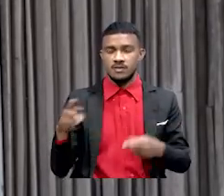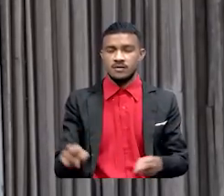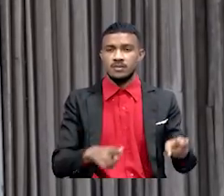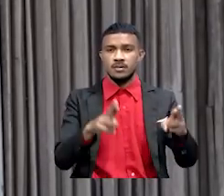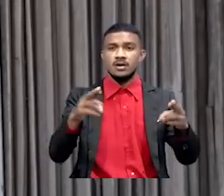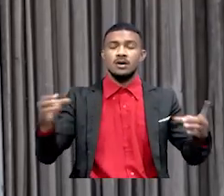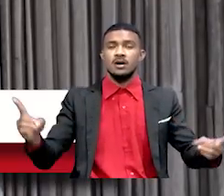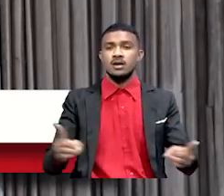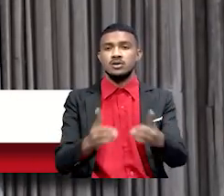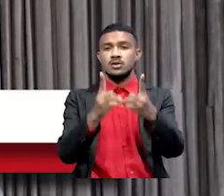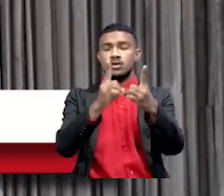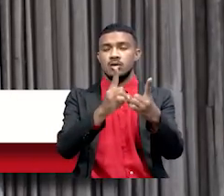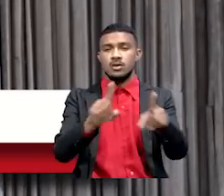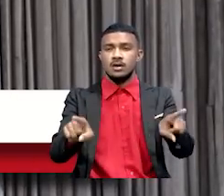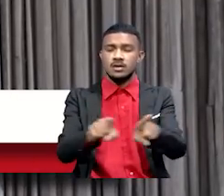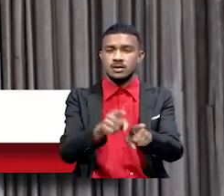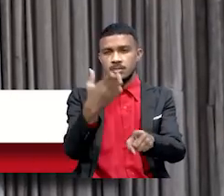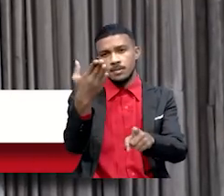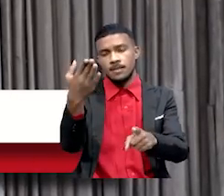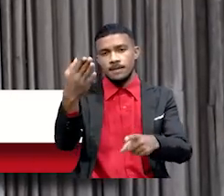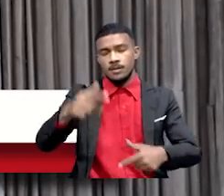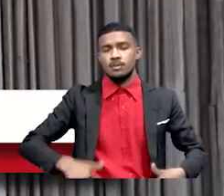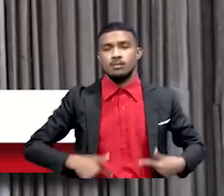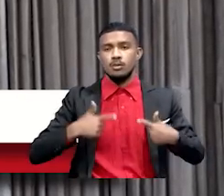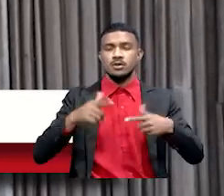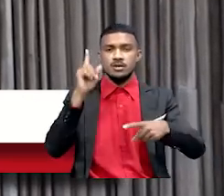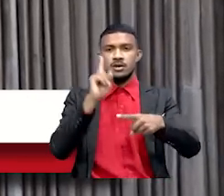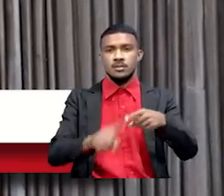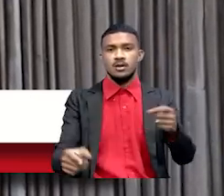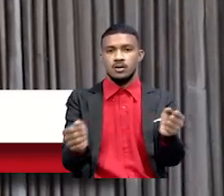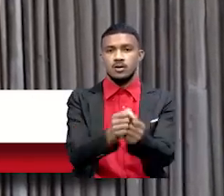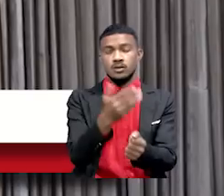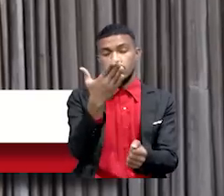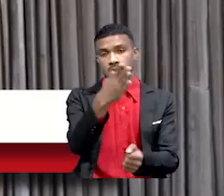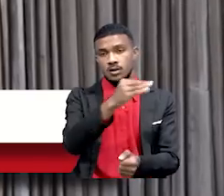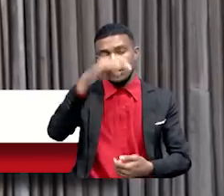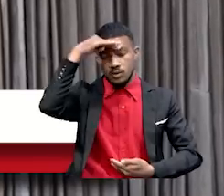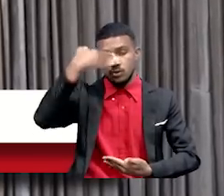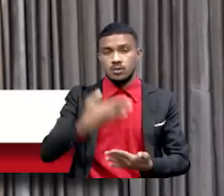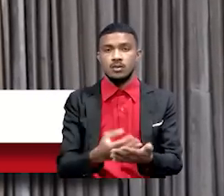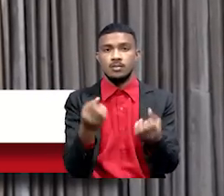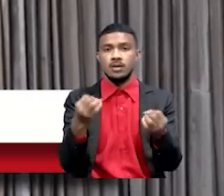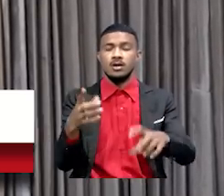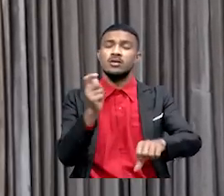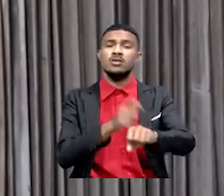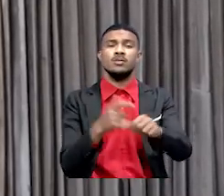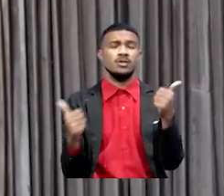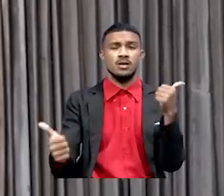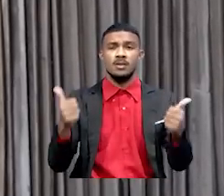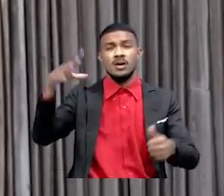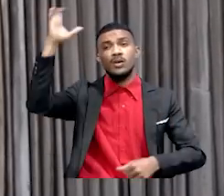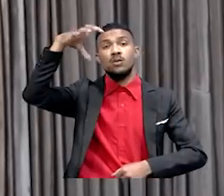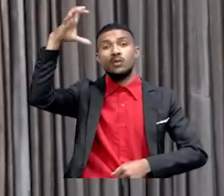malu. Aku ini kondisi am bau mulus lagi. Tapi lagi orang barak tan. To tempun ni berulan mak mai